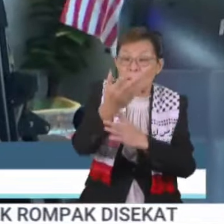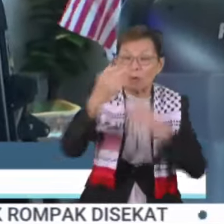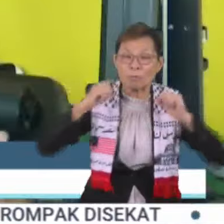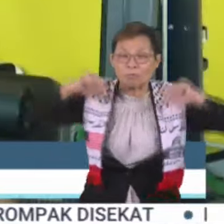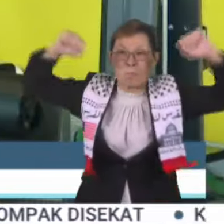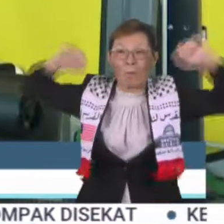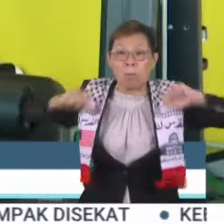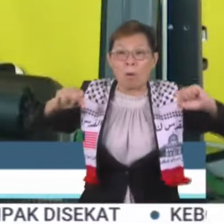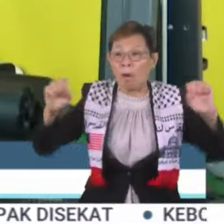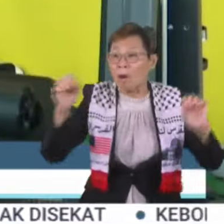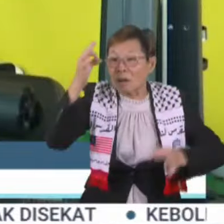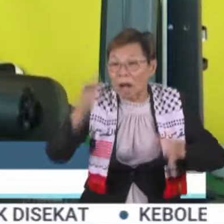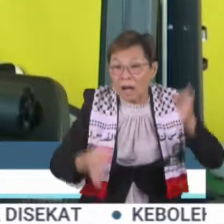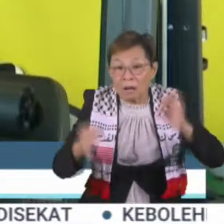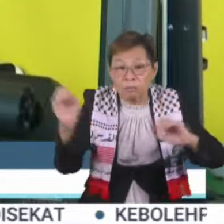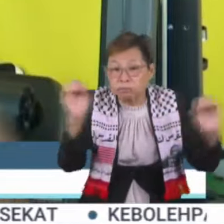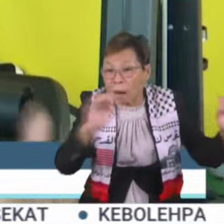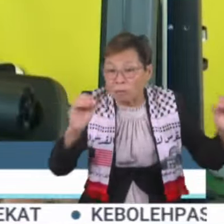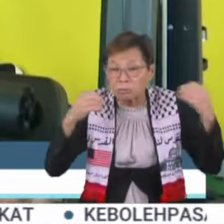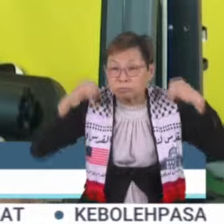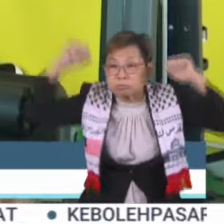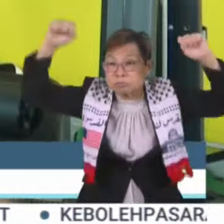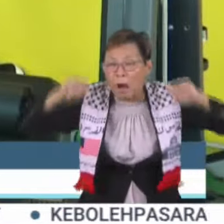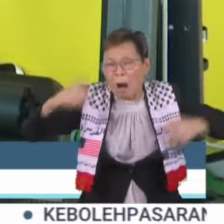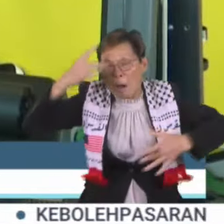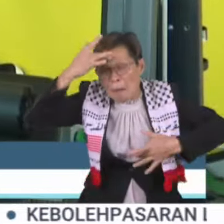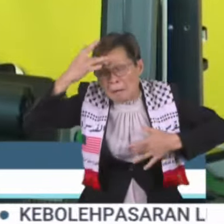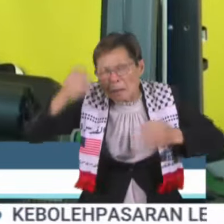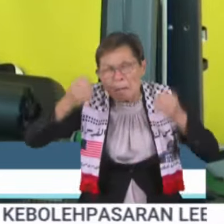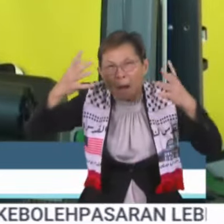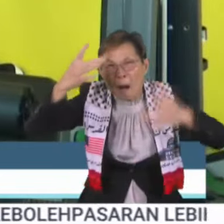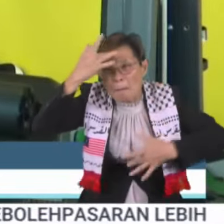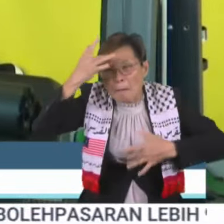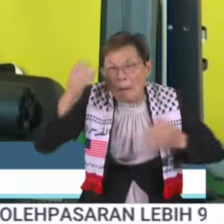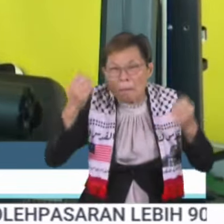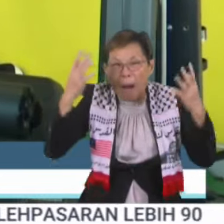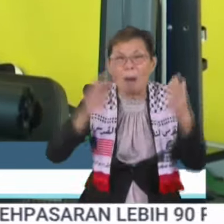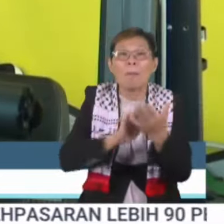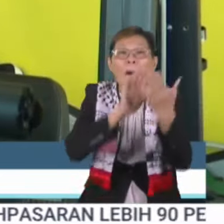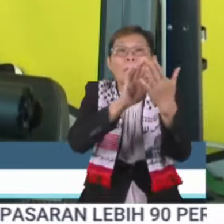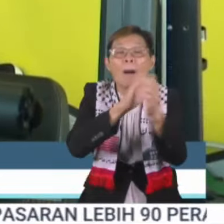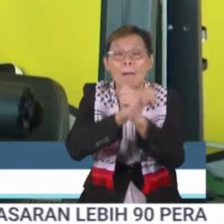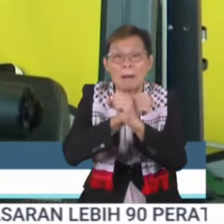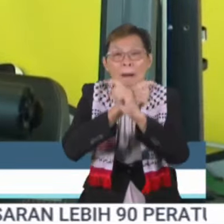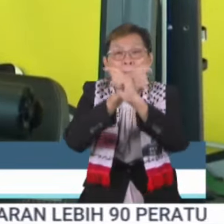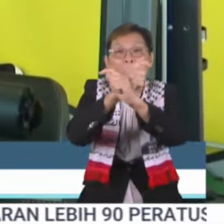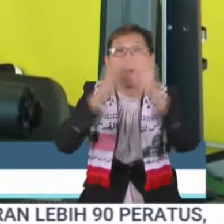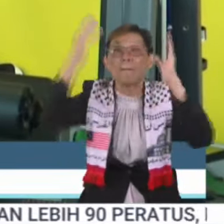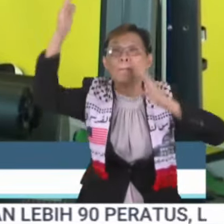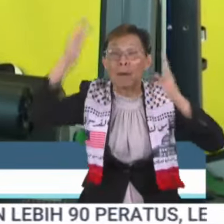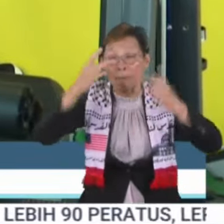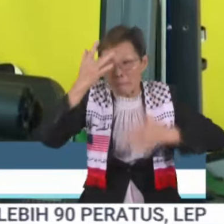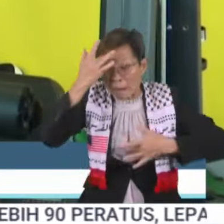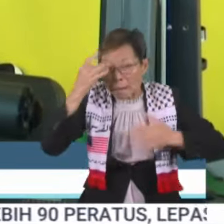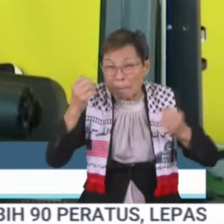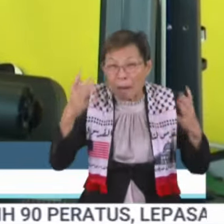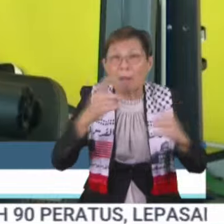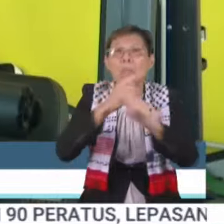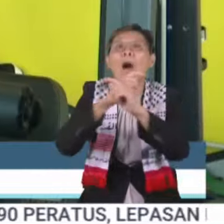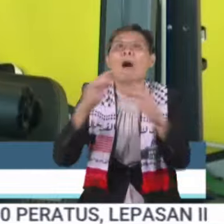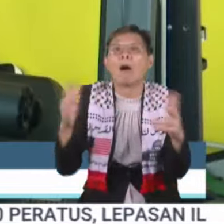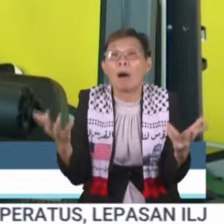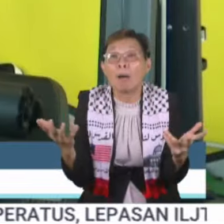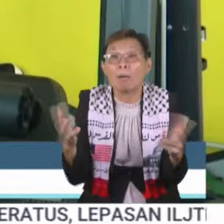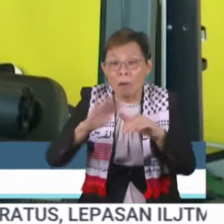kita tanpa bersenam, penyakit banyak, macam mana kita nak menghadapi, mempertahankan negara dari segi pengurusan dan